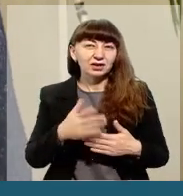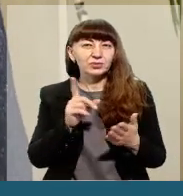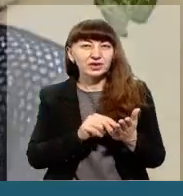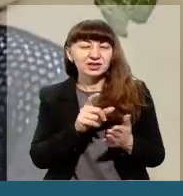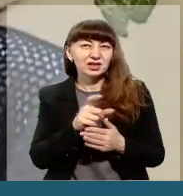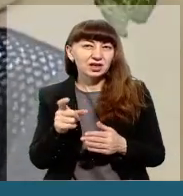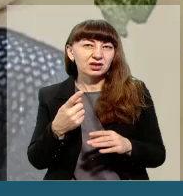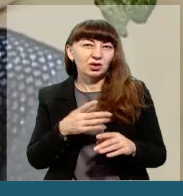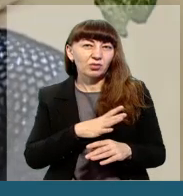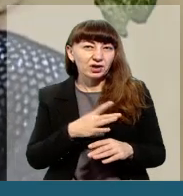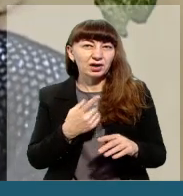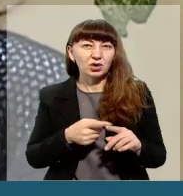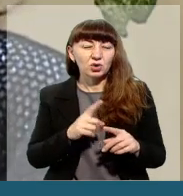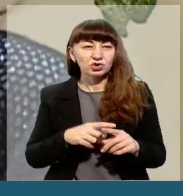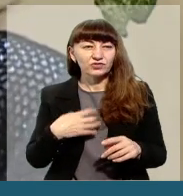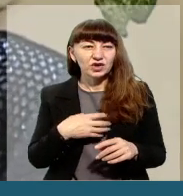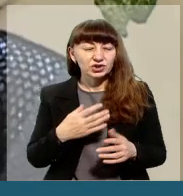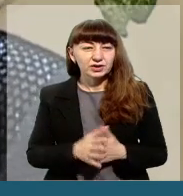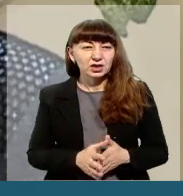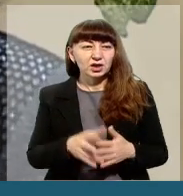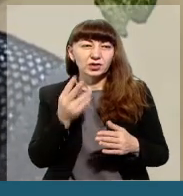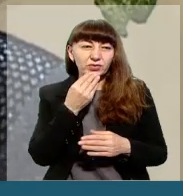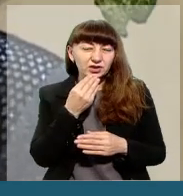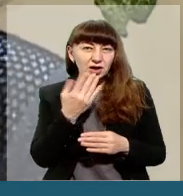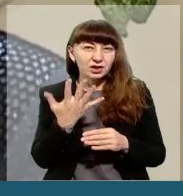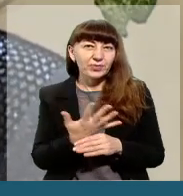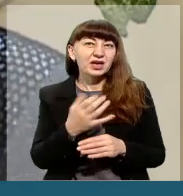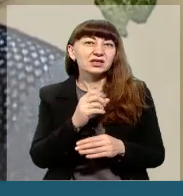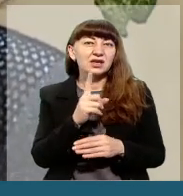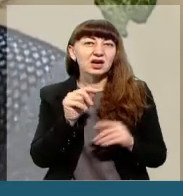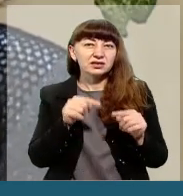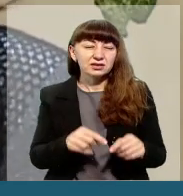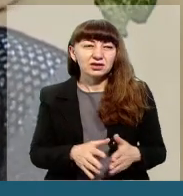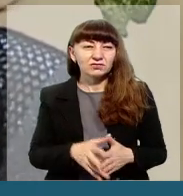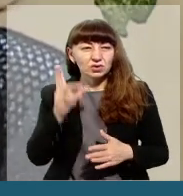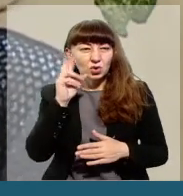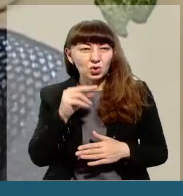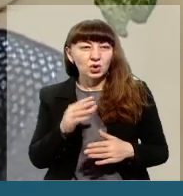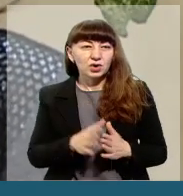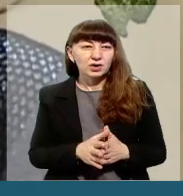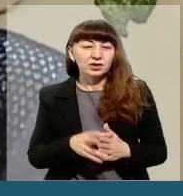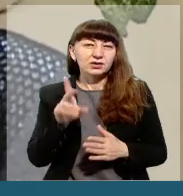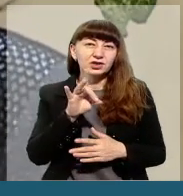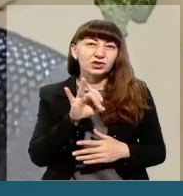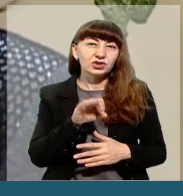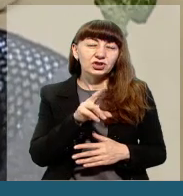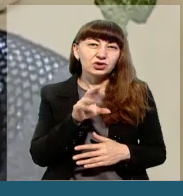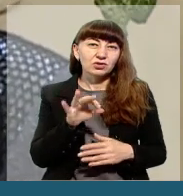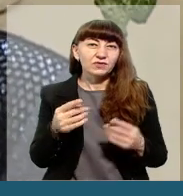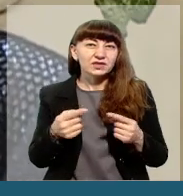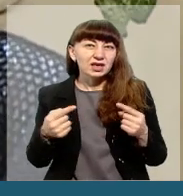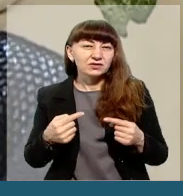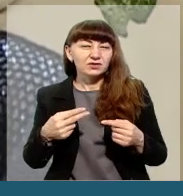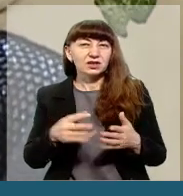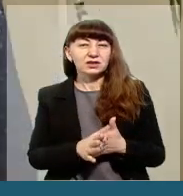пенсионерами наши. Здесь предусмотрено и питание, пятиразовое питание, в том числе входит диетическое, согласно